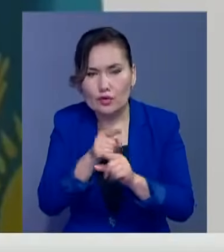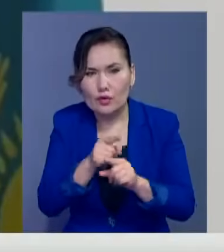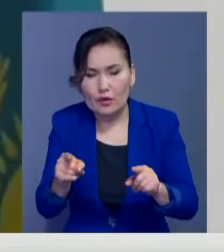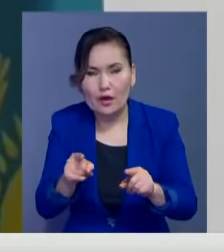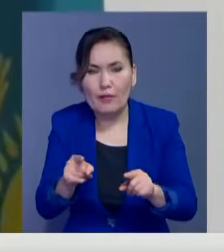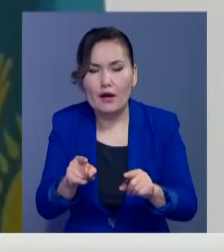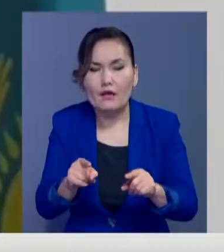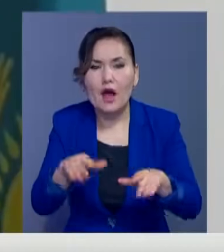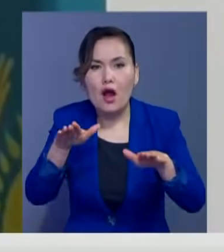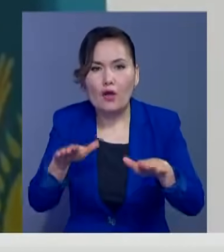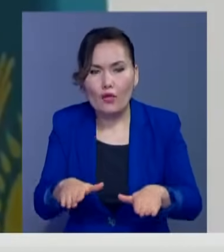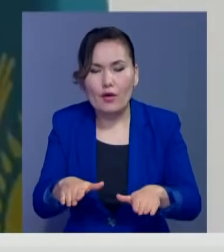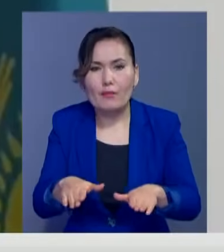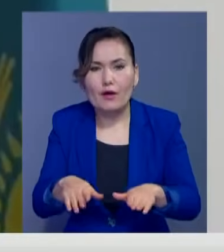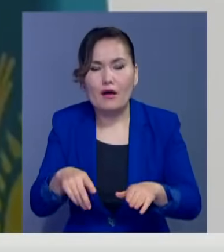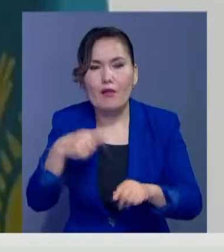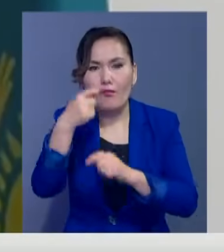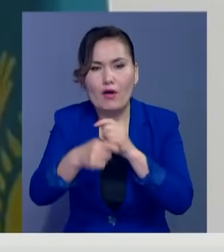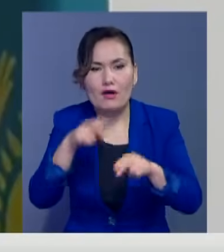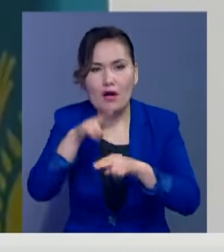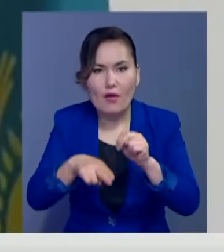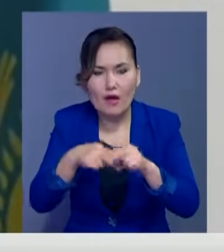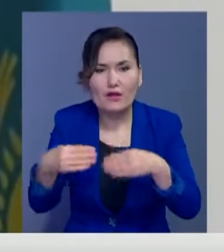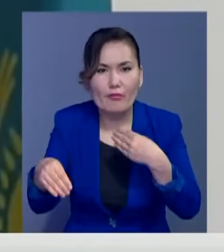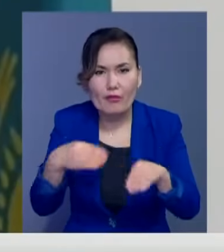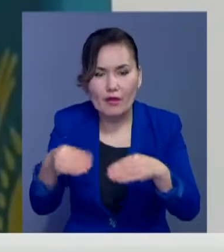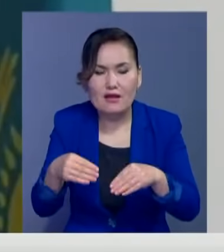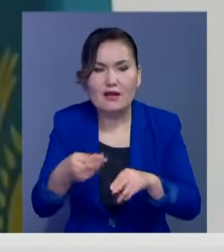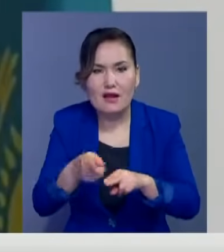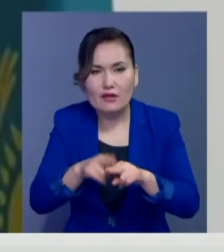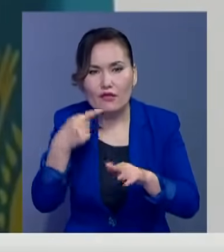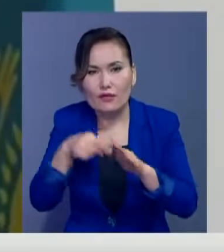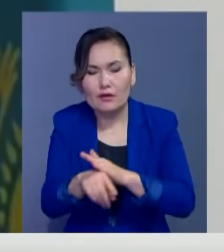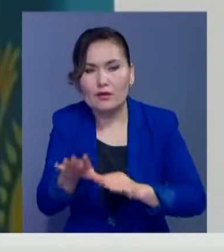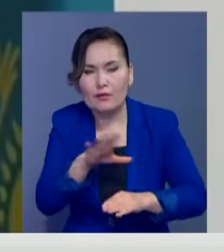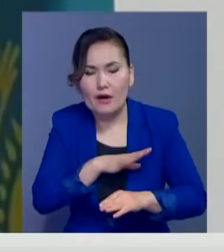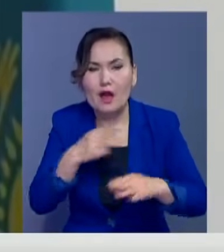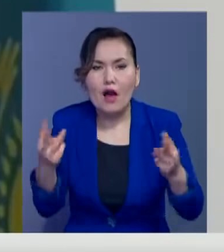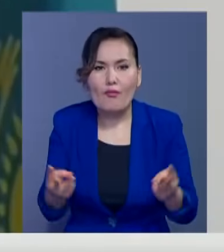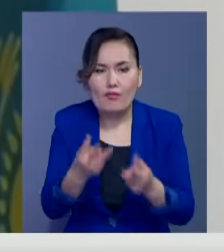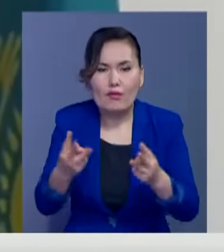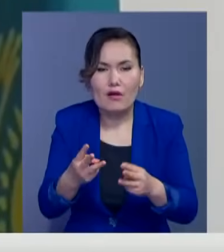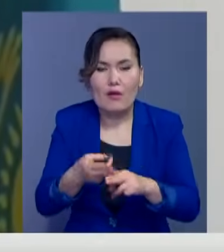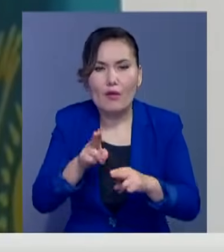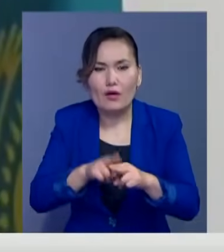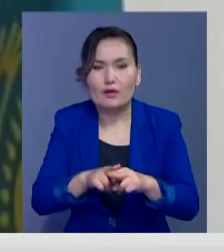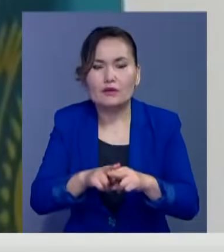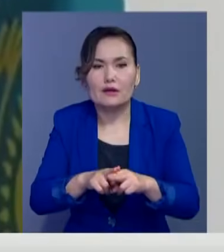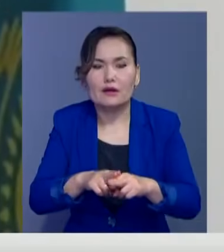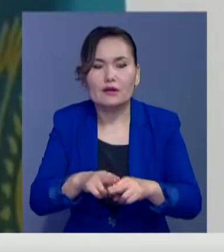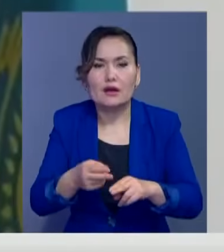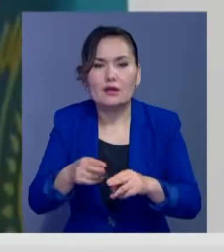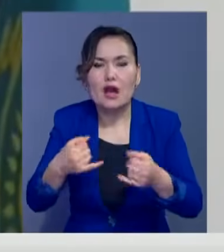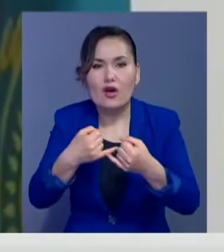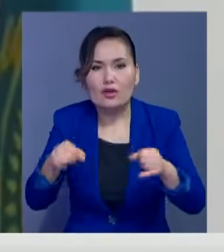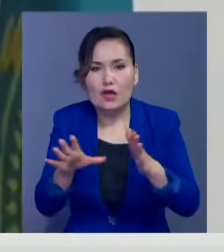қойманың қабырғаларында тез жанғыш құрылыс материалы болғандықтан және қойманың төбесінде 110 киловаттық тоғы өтіп жатқаны қиындық